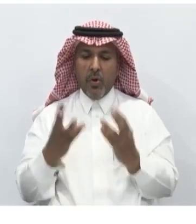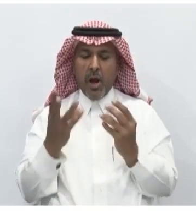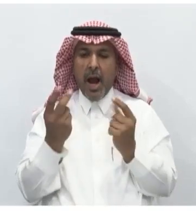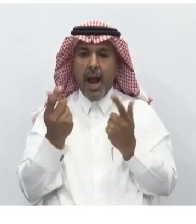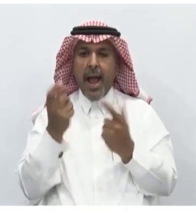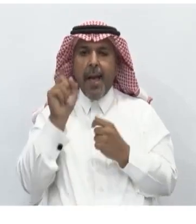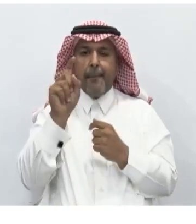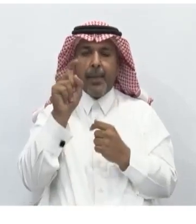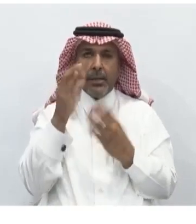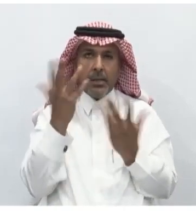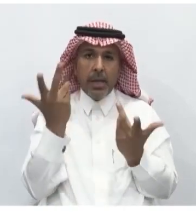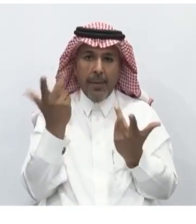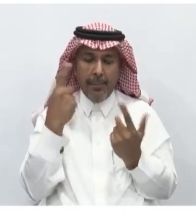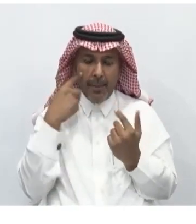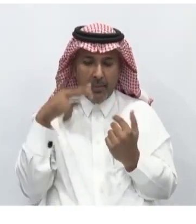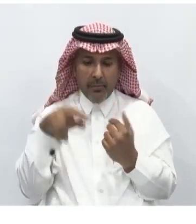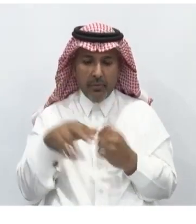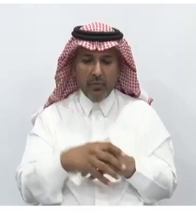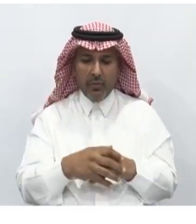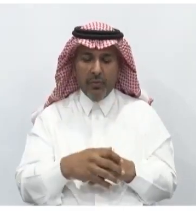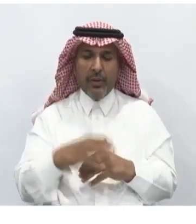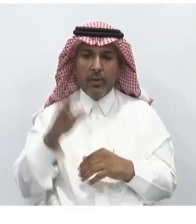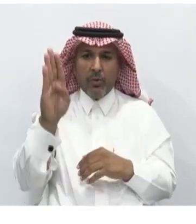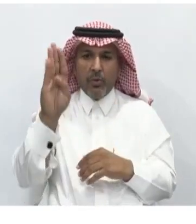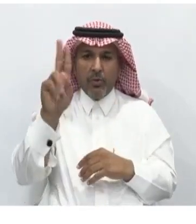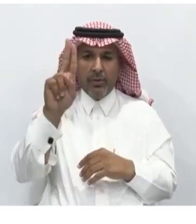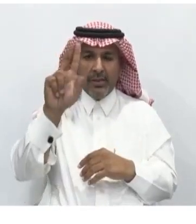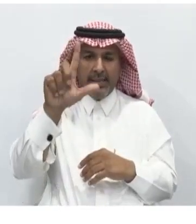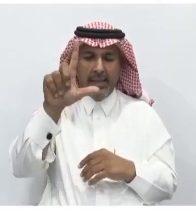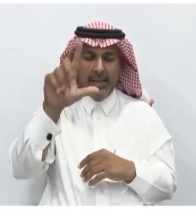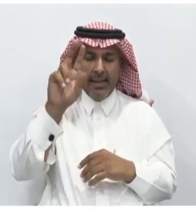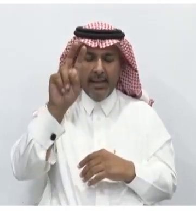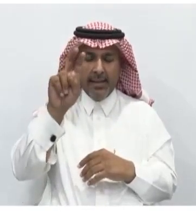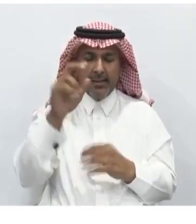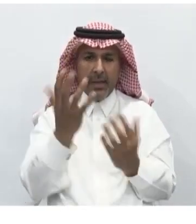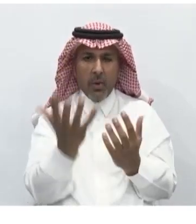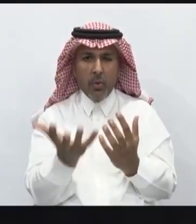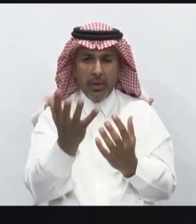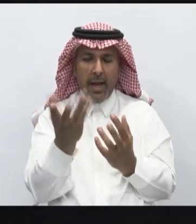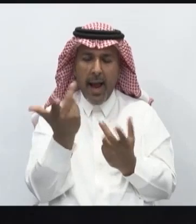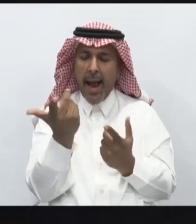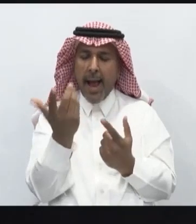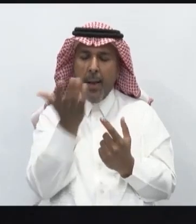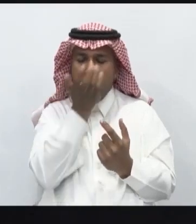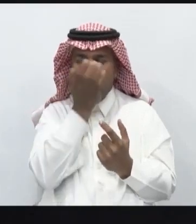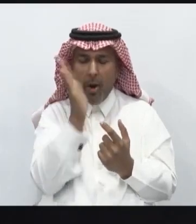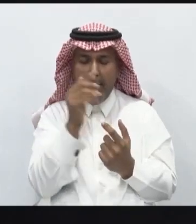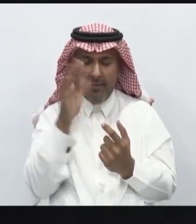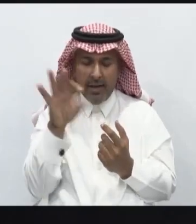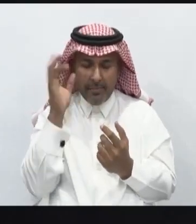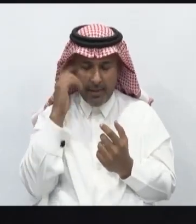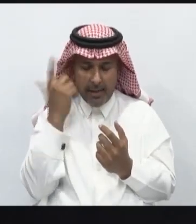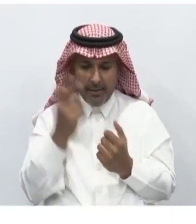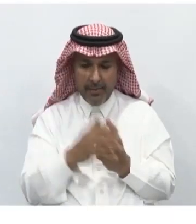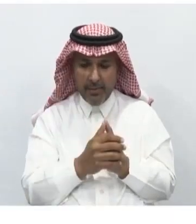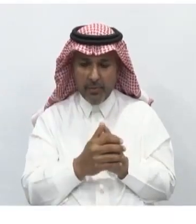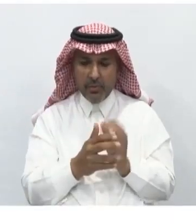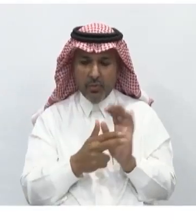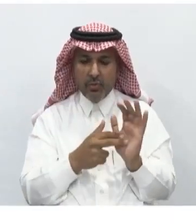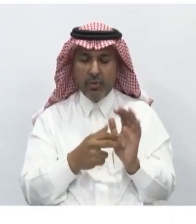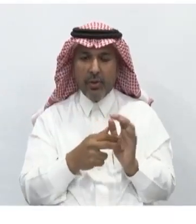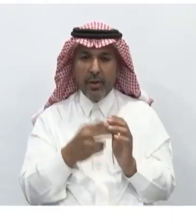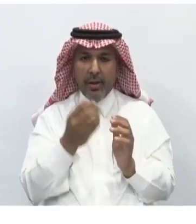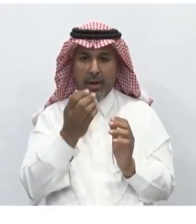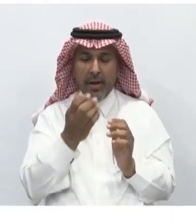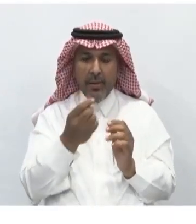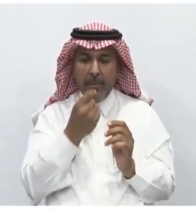ما هي كم. حدد كتلة الماء المفقود. كيف أحدد كتلة الماء المفقود؟ كتلة الماء المفقود يساوي كتلة